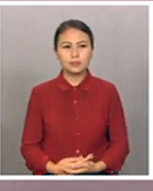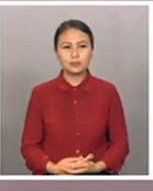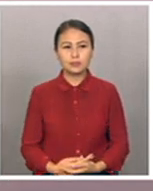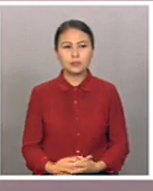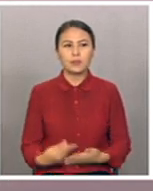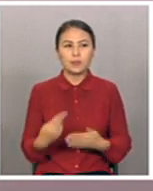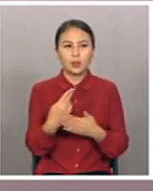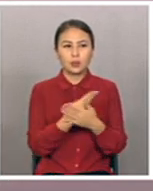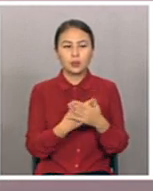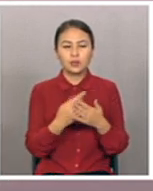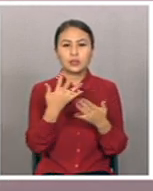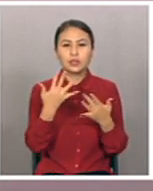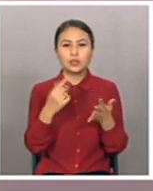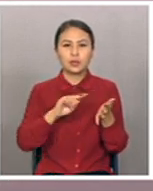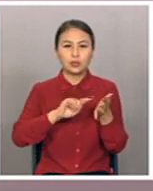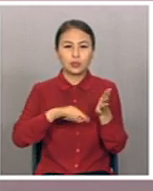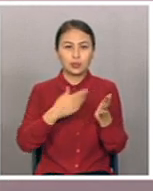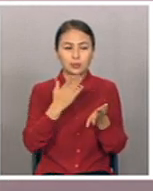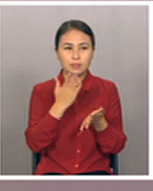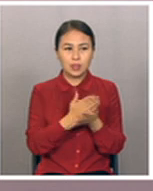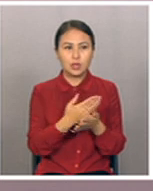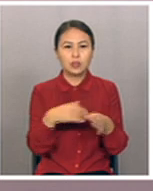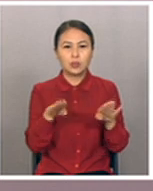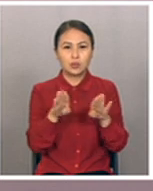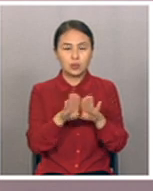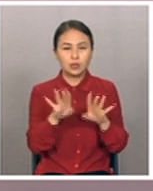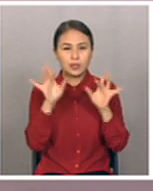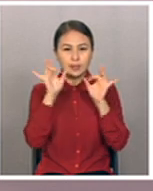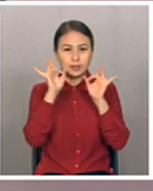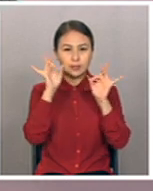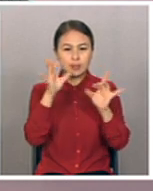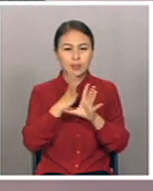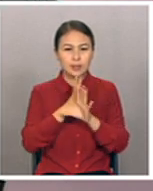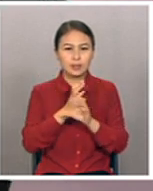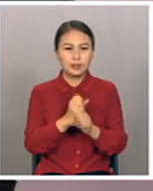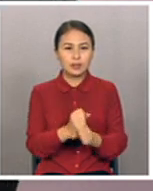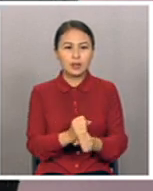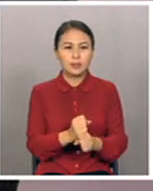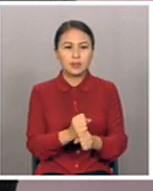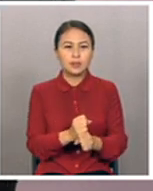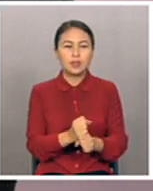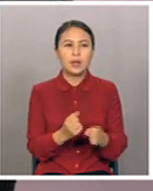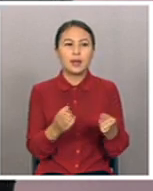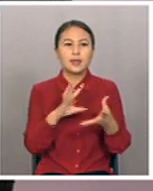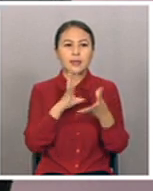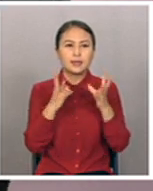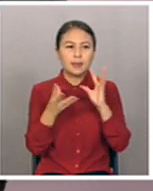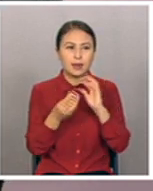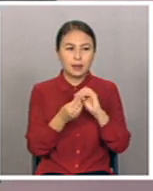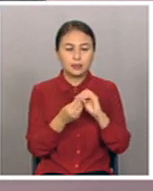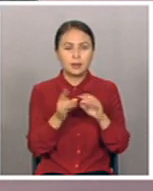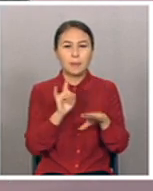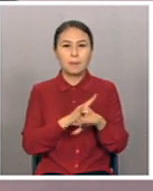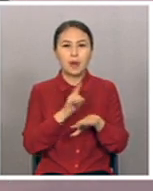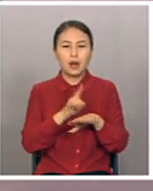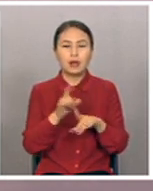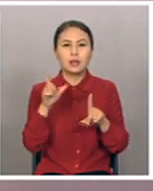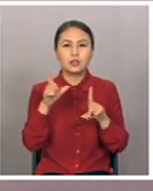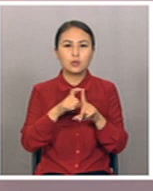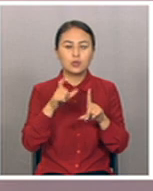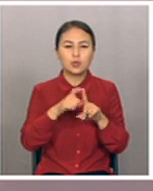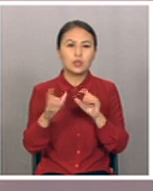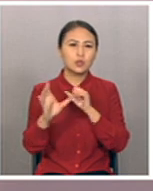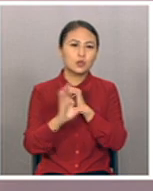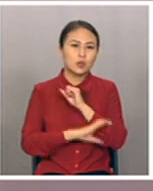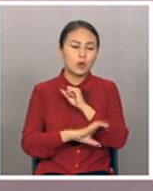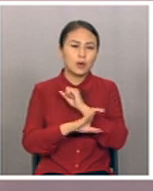Суретте неше үтір болса, сонша дыбысты қысқартамыз. Яғни, бақа сөзіндегі соңғы